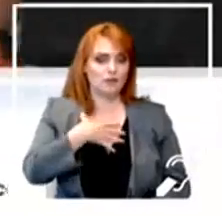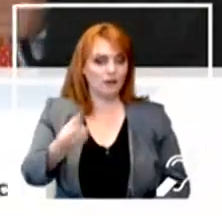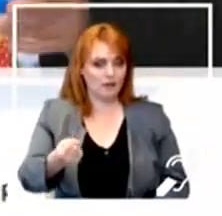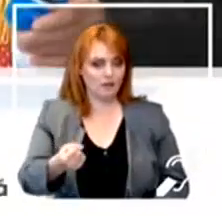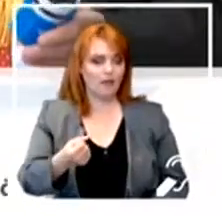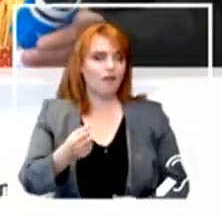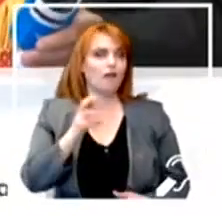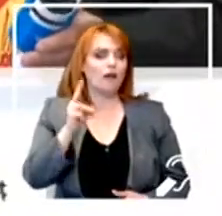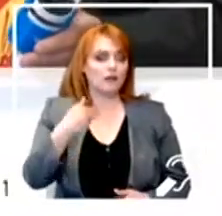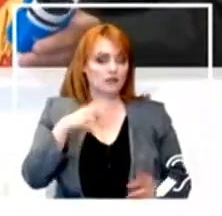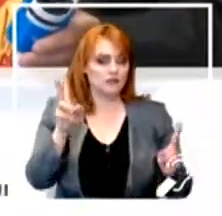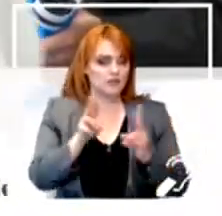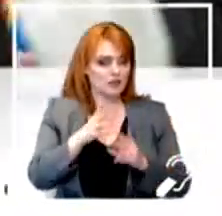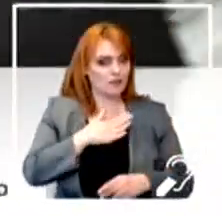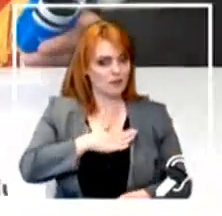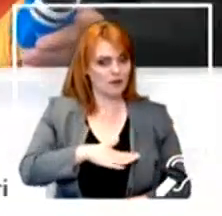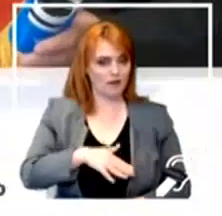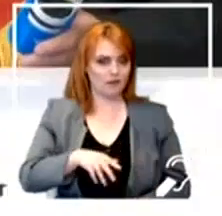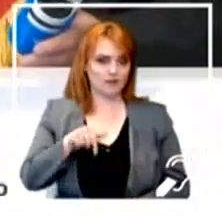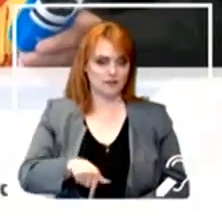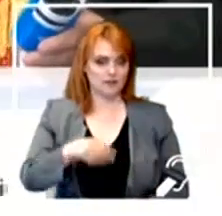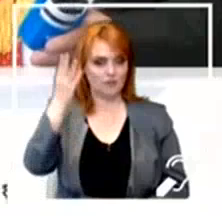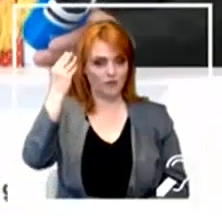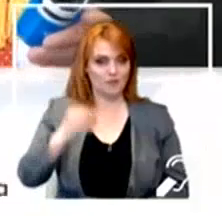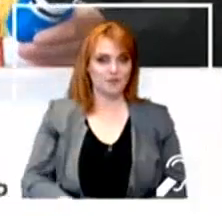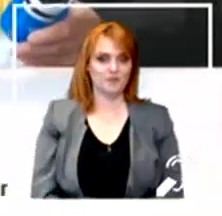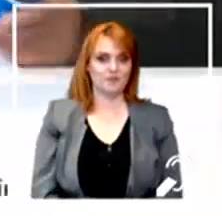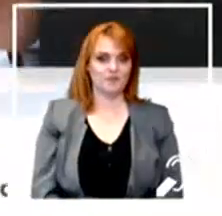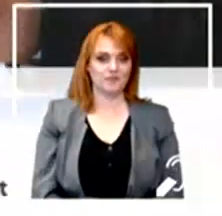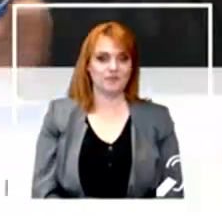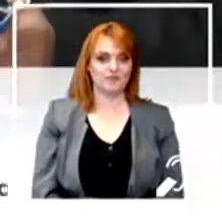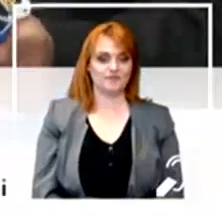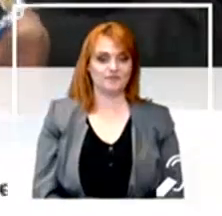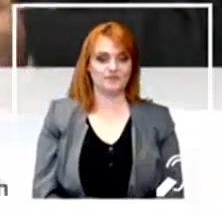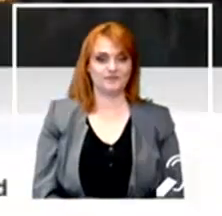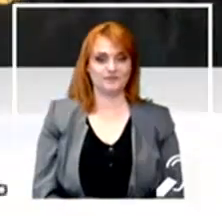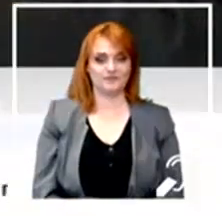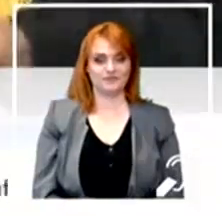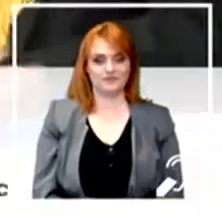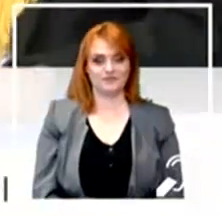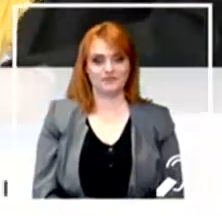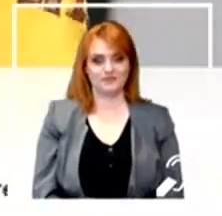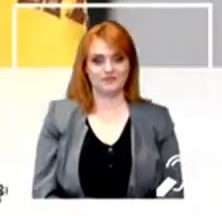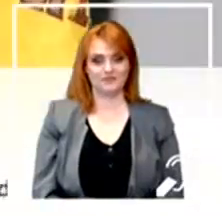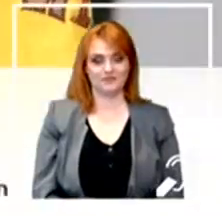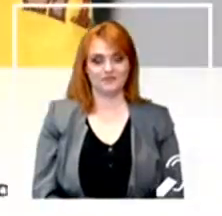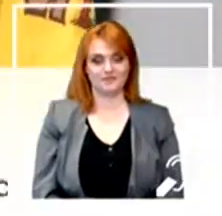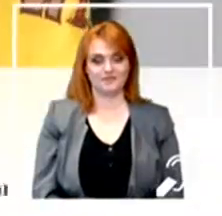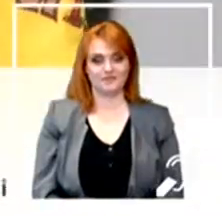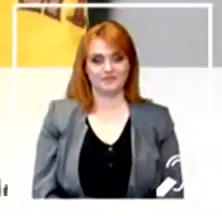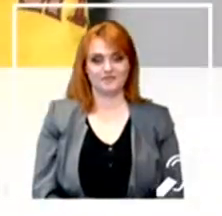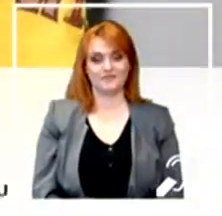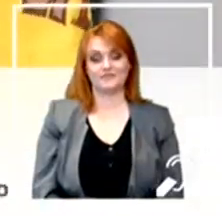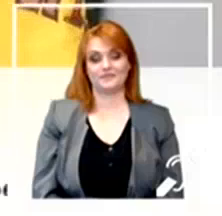între comuna Pădureni, județul Vaslui, România și comuna Zembreni, raionul Ialoveni, Republica Moldova. Acum s-a